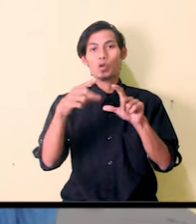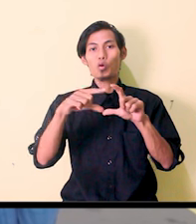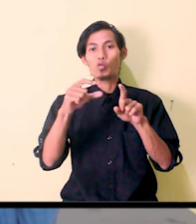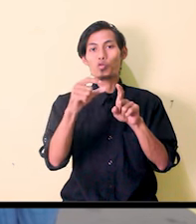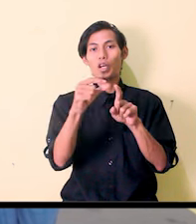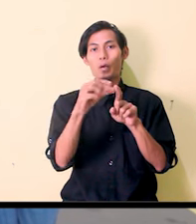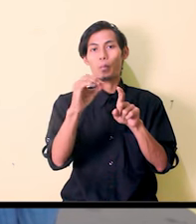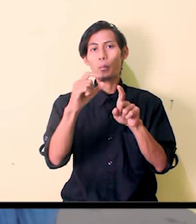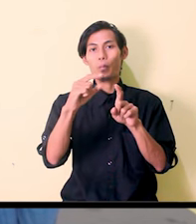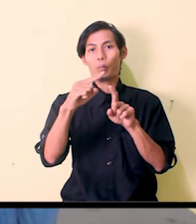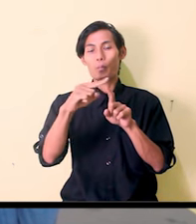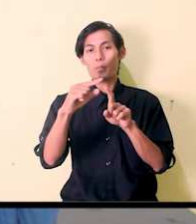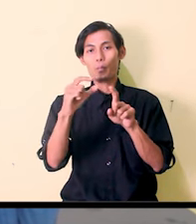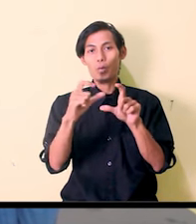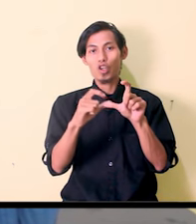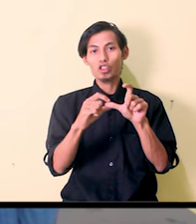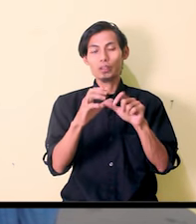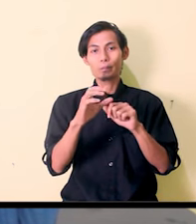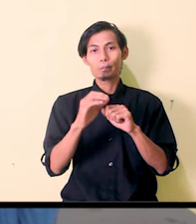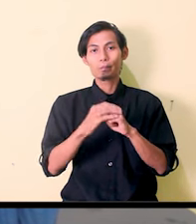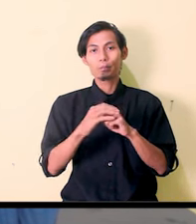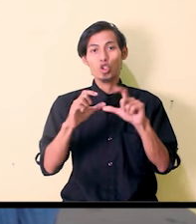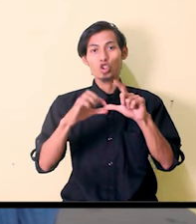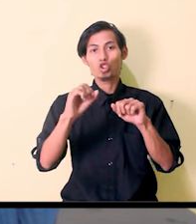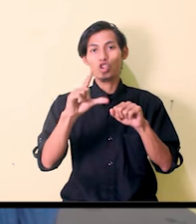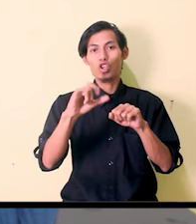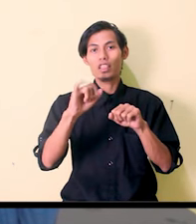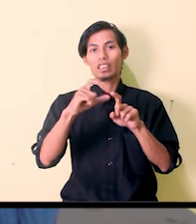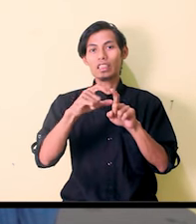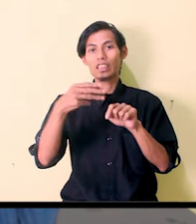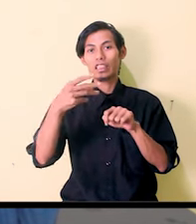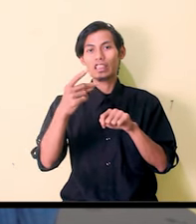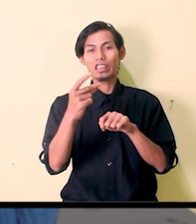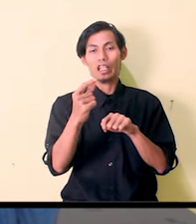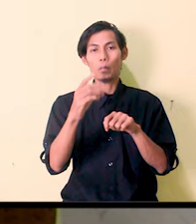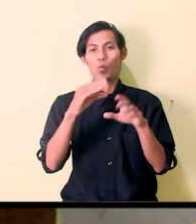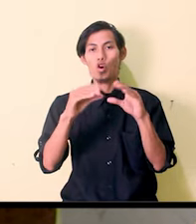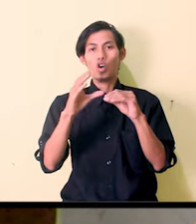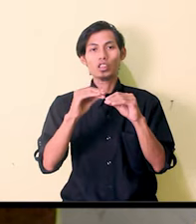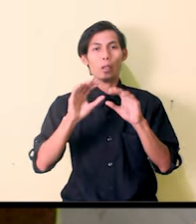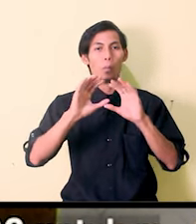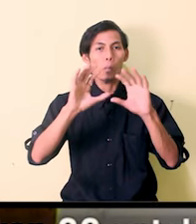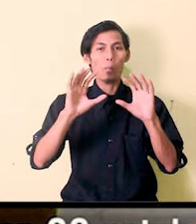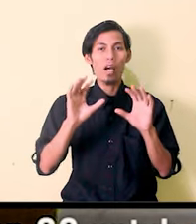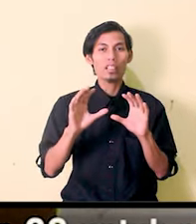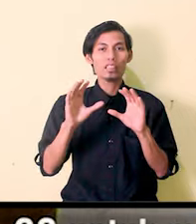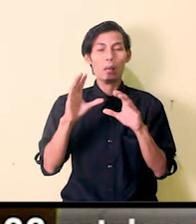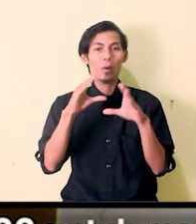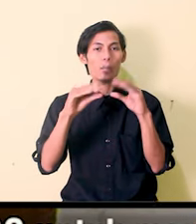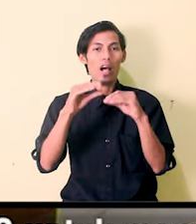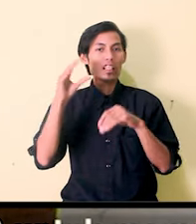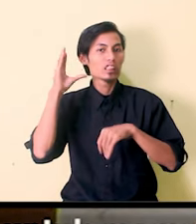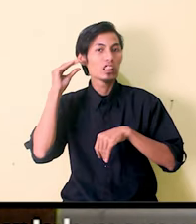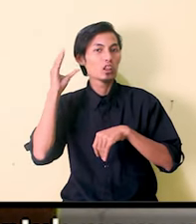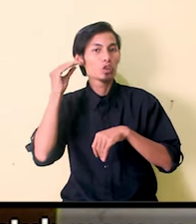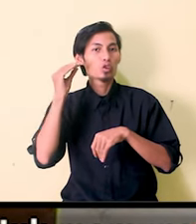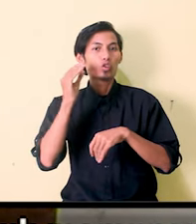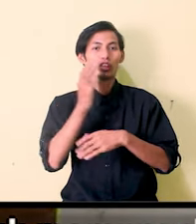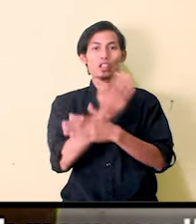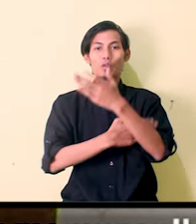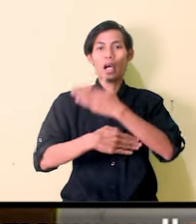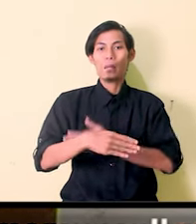podcast yang banyak mengangkat isu-isu terkait inklusi sosial bagi divabel dan pemenuhan hak-hak